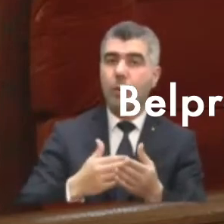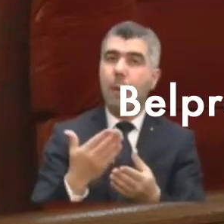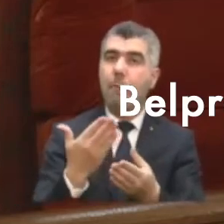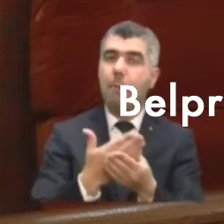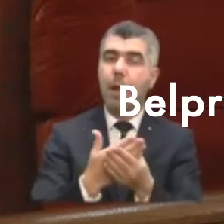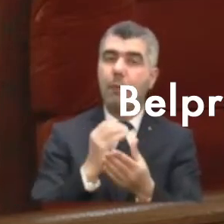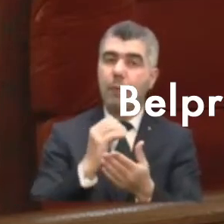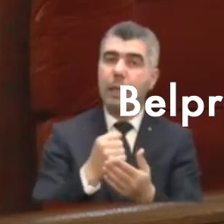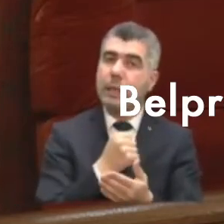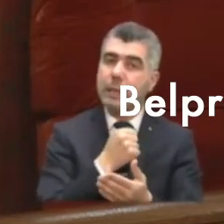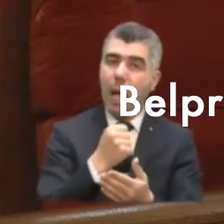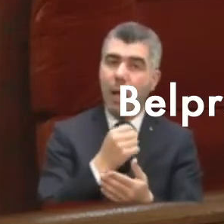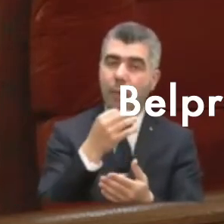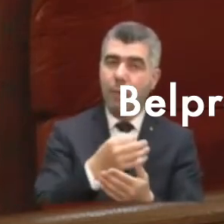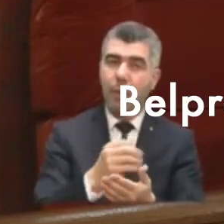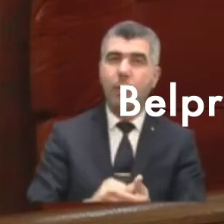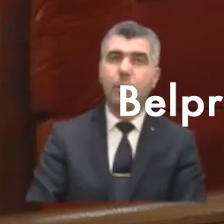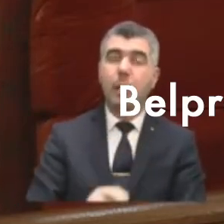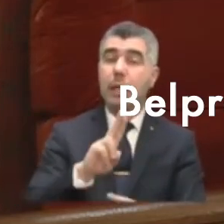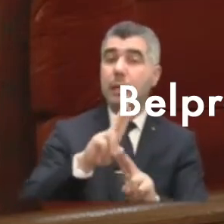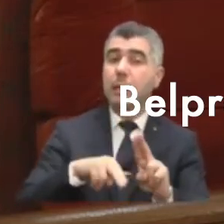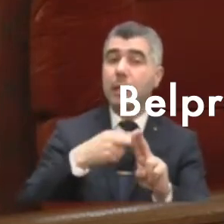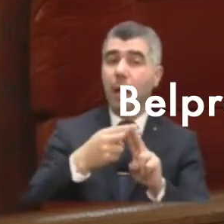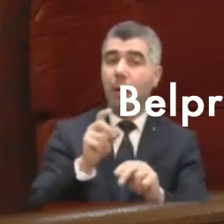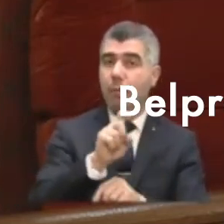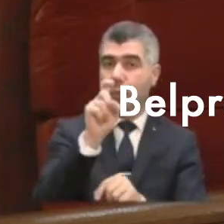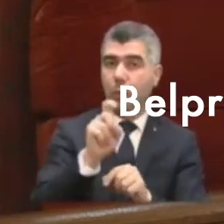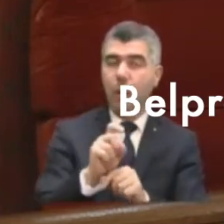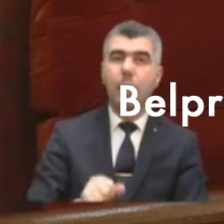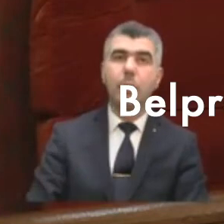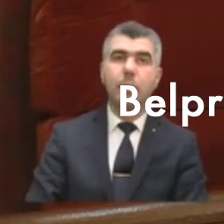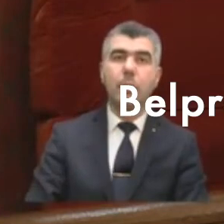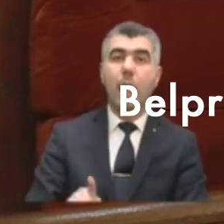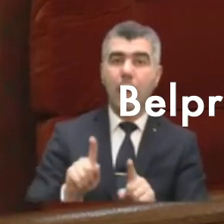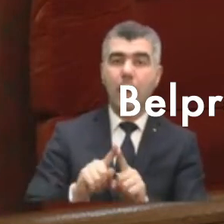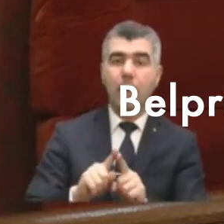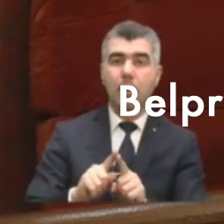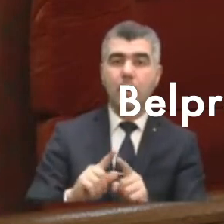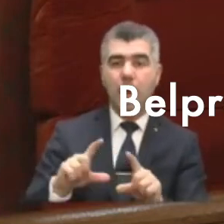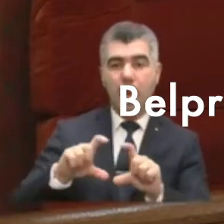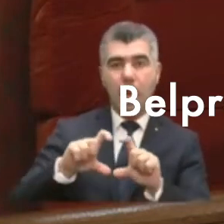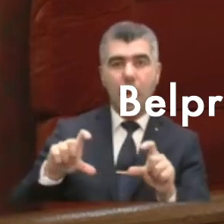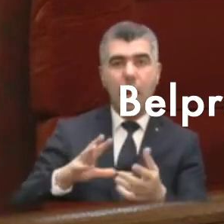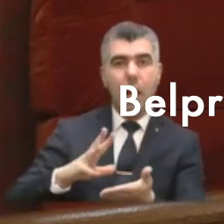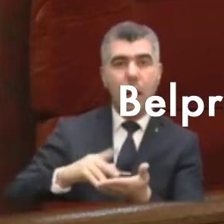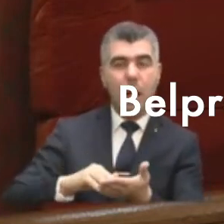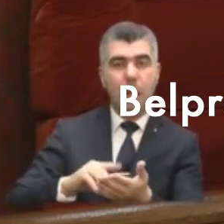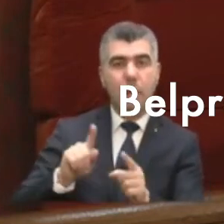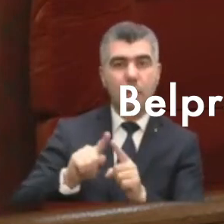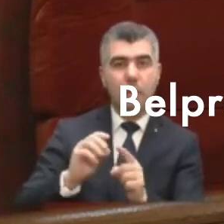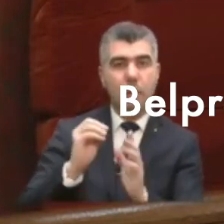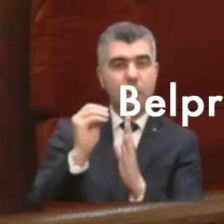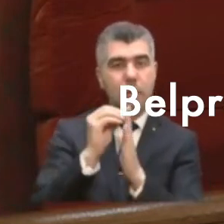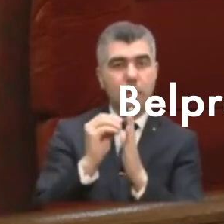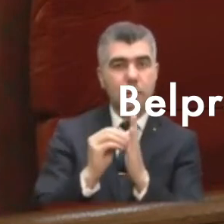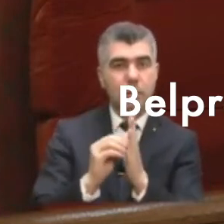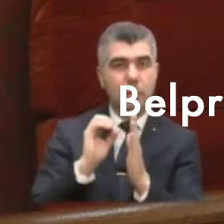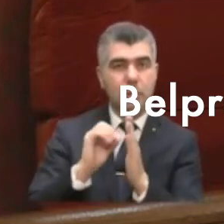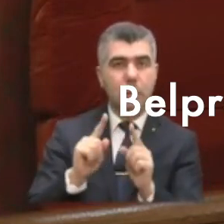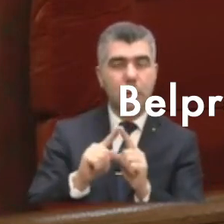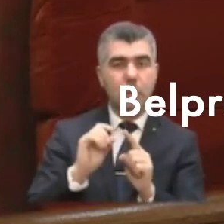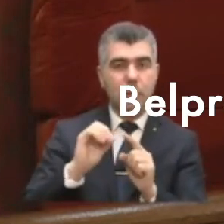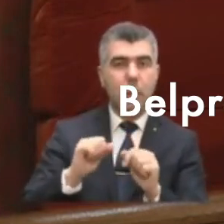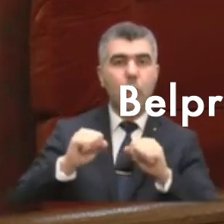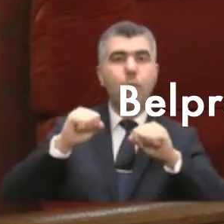بالصحافة والصحفيين. وجوابا على سؤالكم، نخبركم فقط أن عملية المنح بطاقة الصحافة المهنية تندرج ضمن اختصاصات